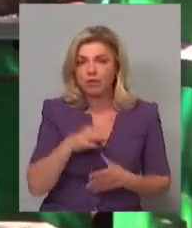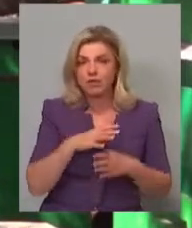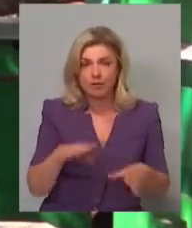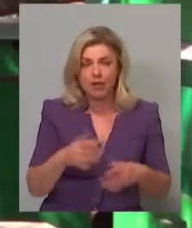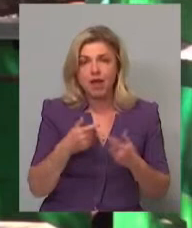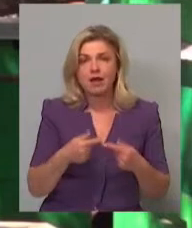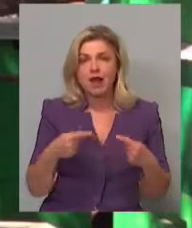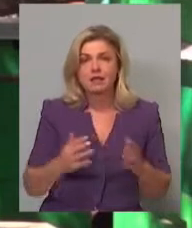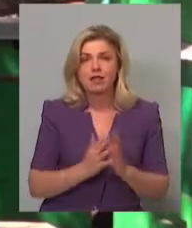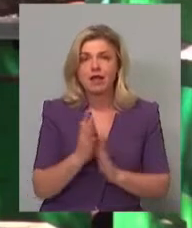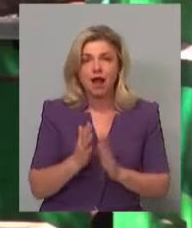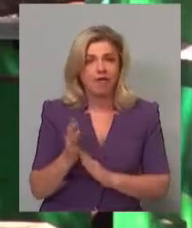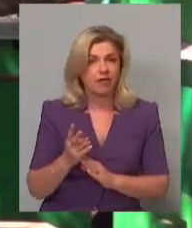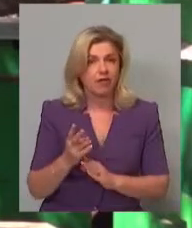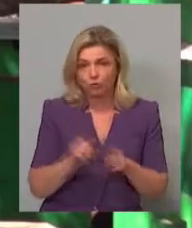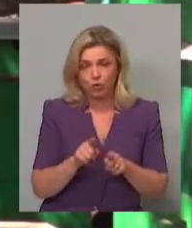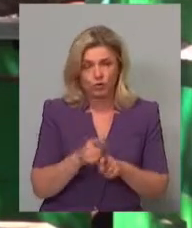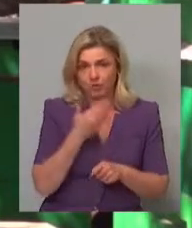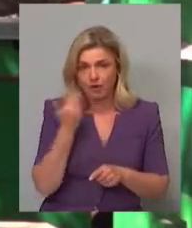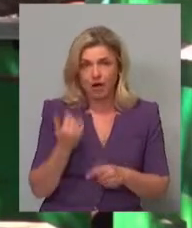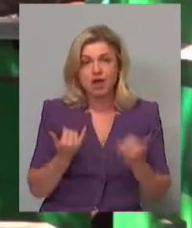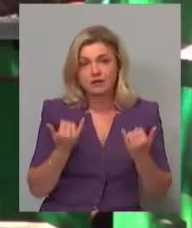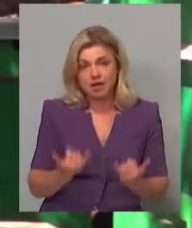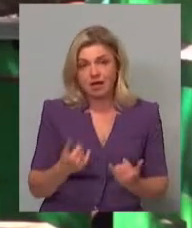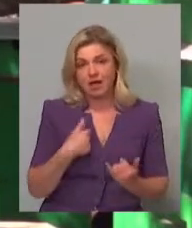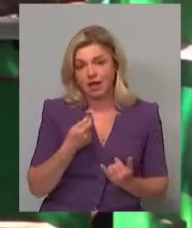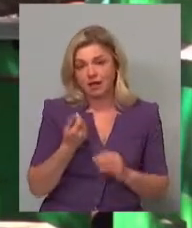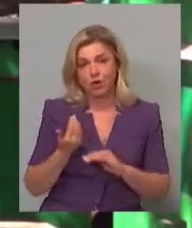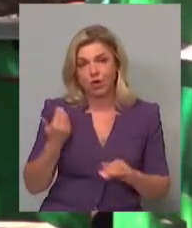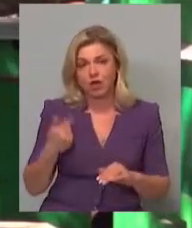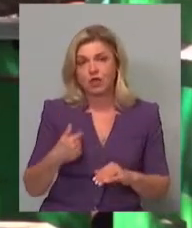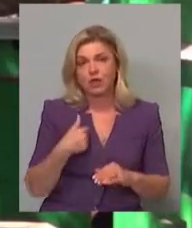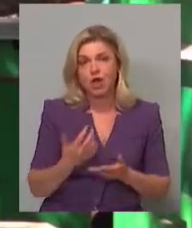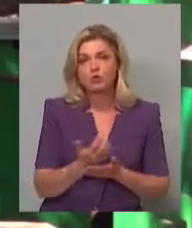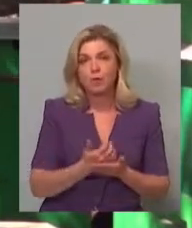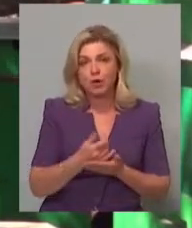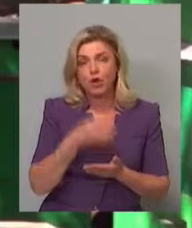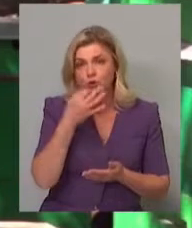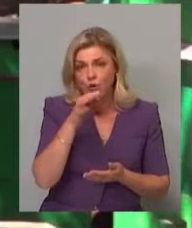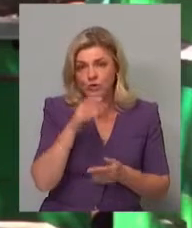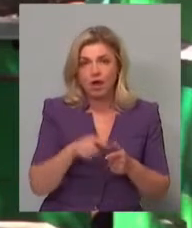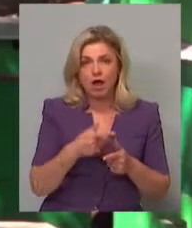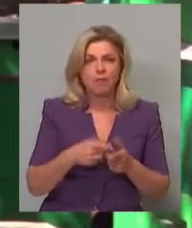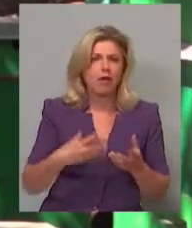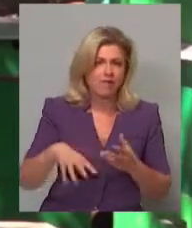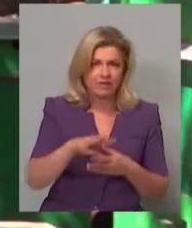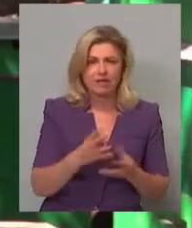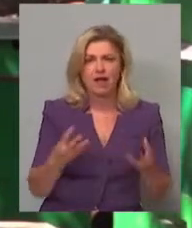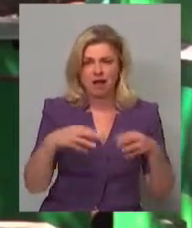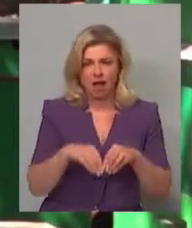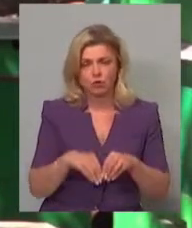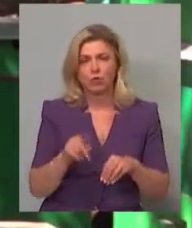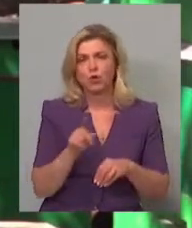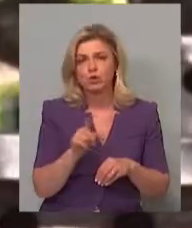різнотрав'я не качали. І от як я, от зараз або трошки раніше качають або сонях, або вже все разом, що за сезон